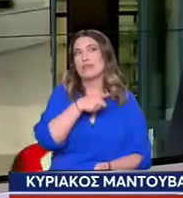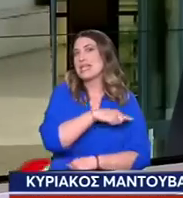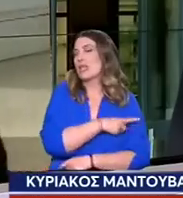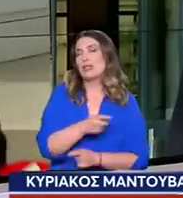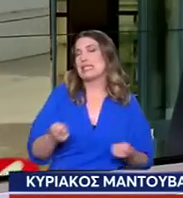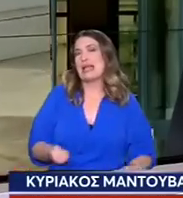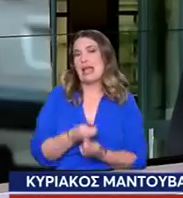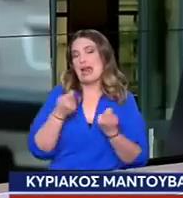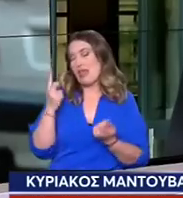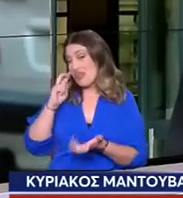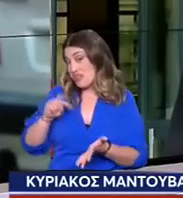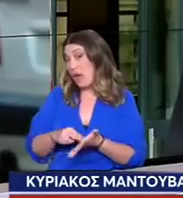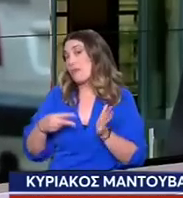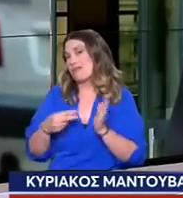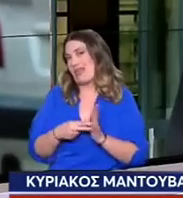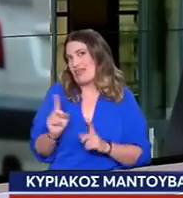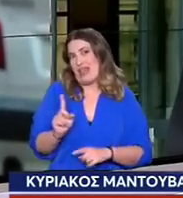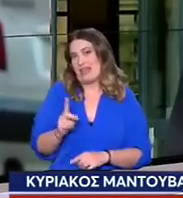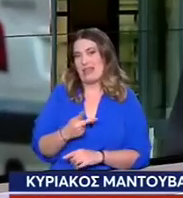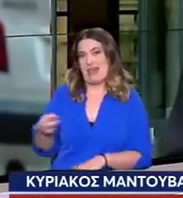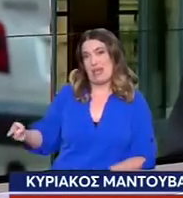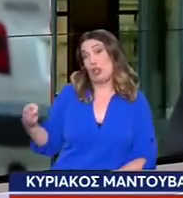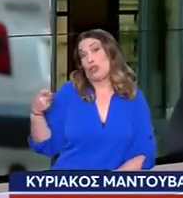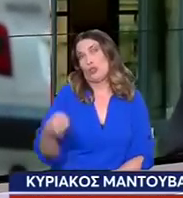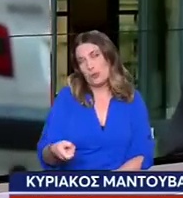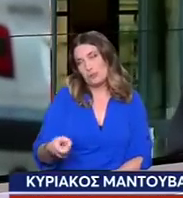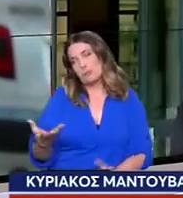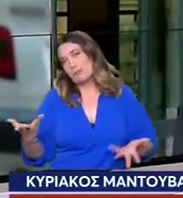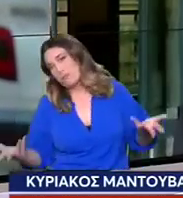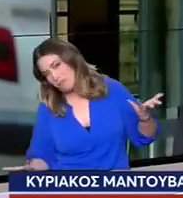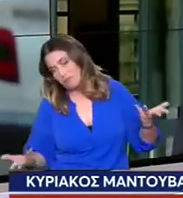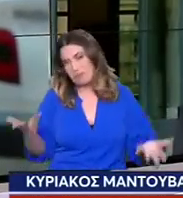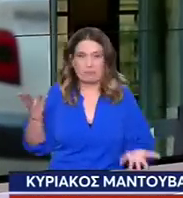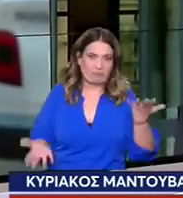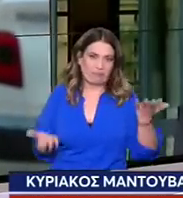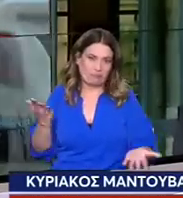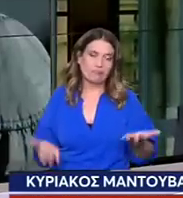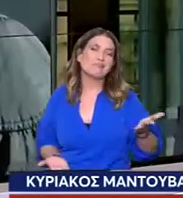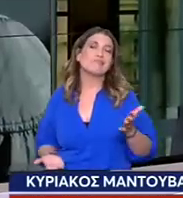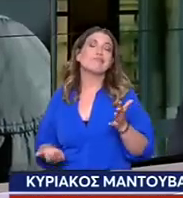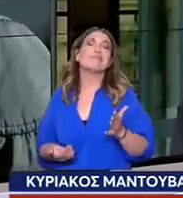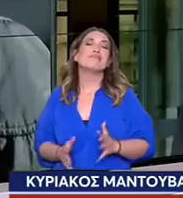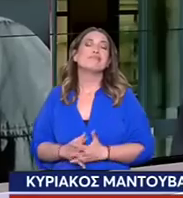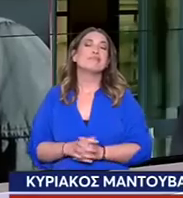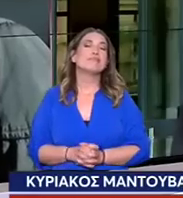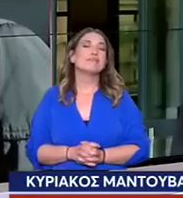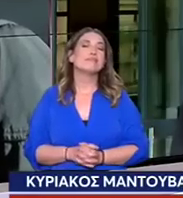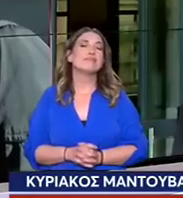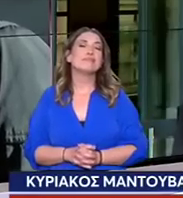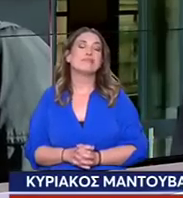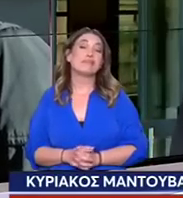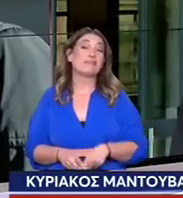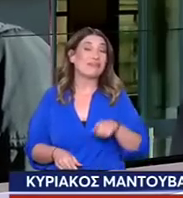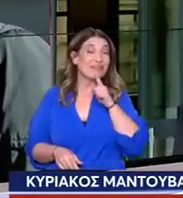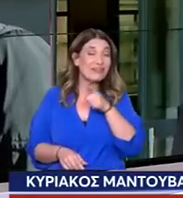σημείο που θέλει να φωτιστεί και αυτό. Νίκο, συζητήθηκε το συγκεκριμένο θέμα πάνω από μία